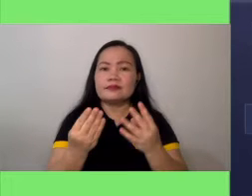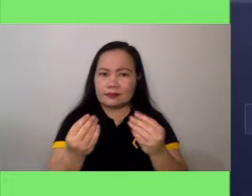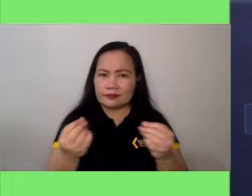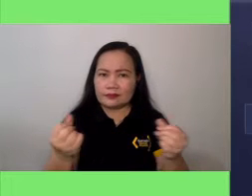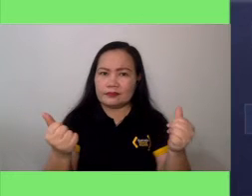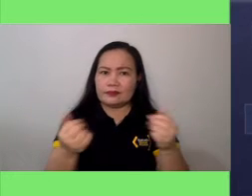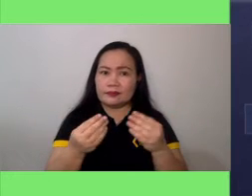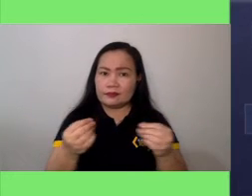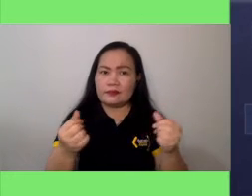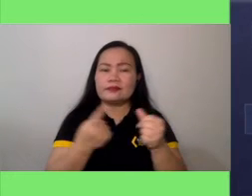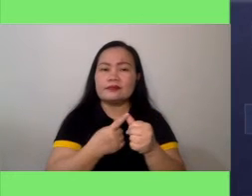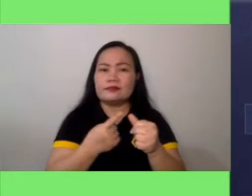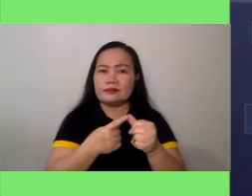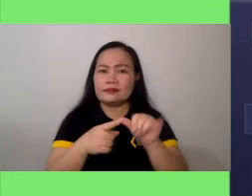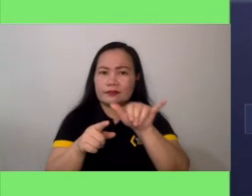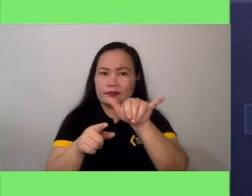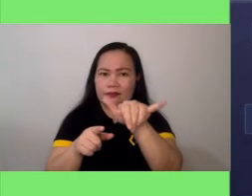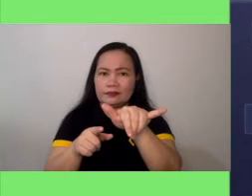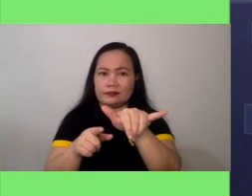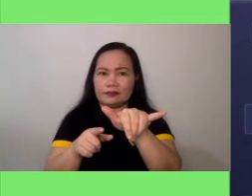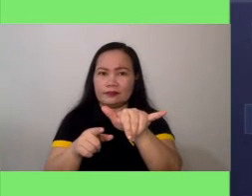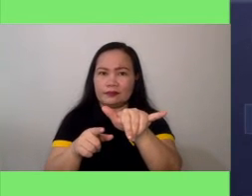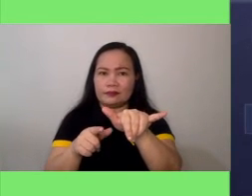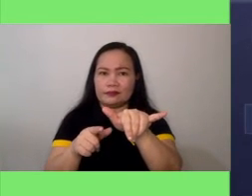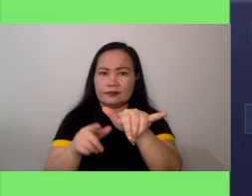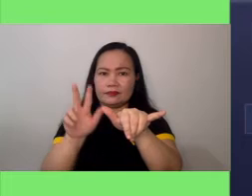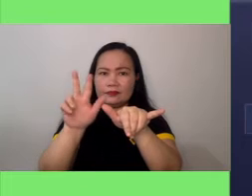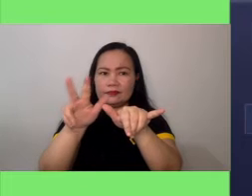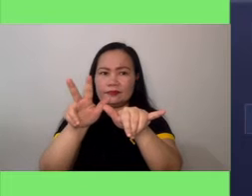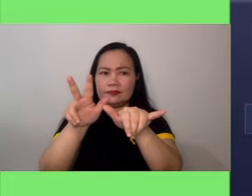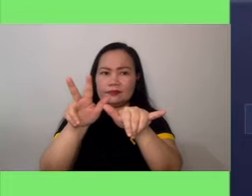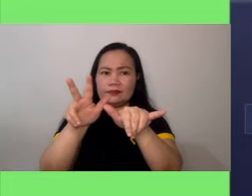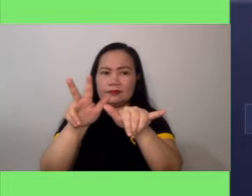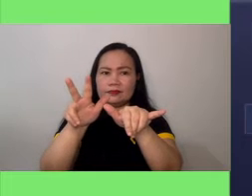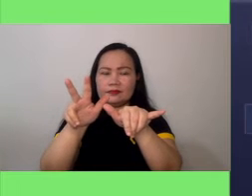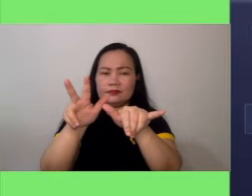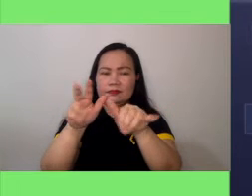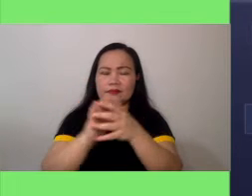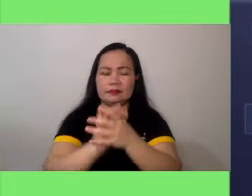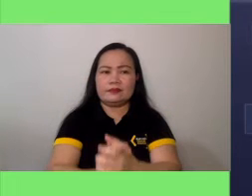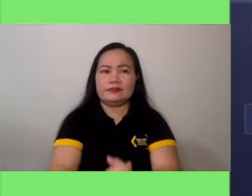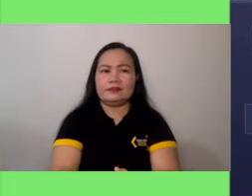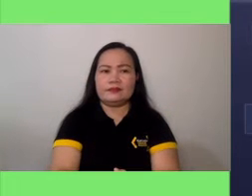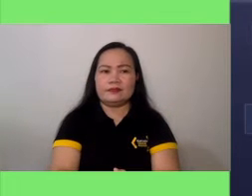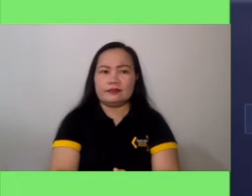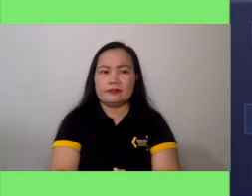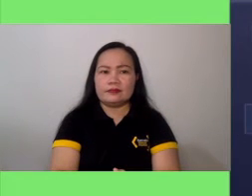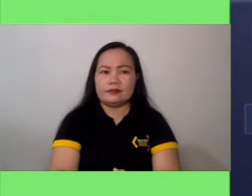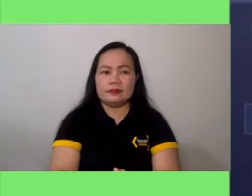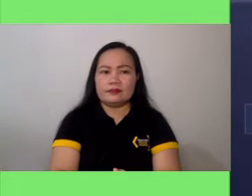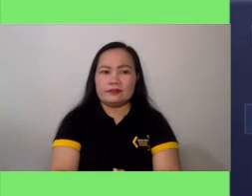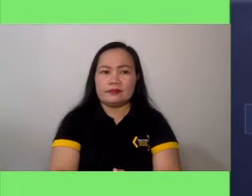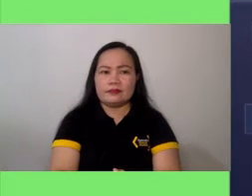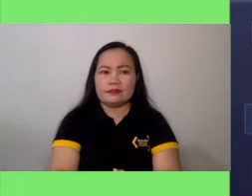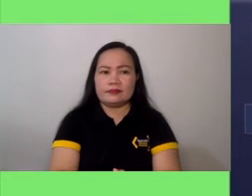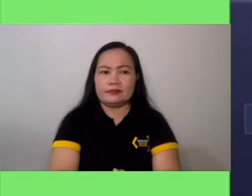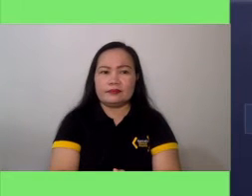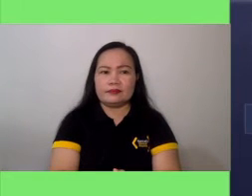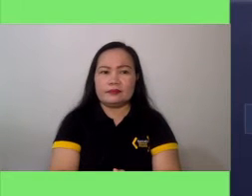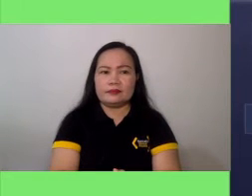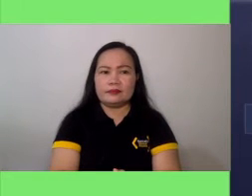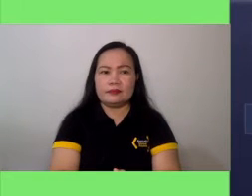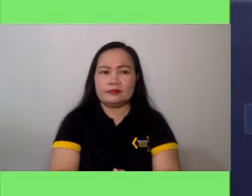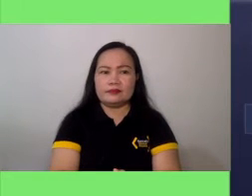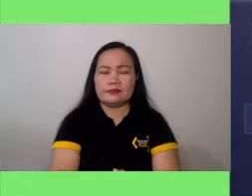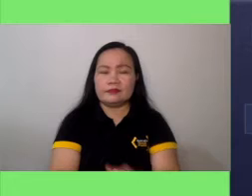So, isi-simplify po muna natin ito. Okay? Huwag nyong gagamitin ng exponent nito sa x kasi hindi niya to base.